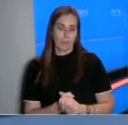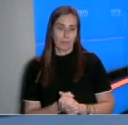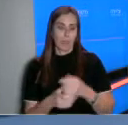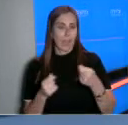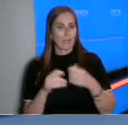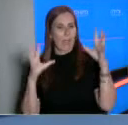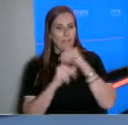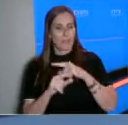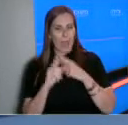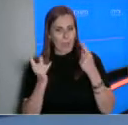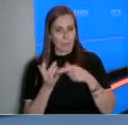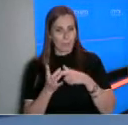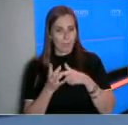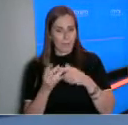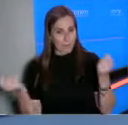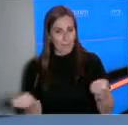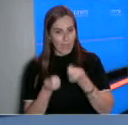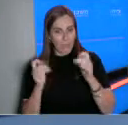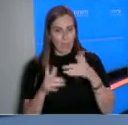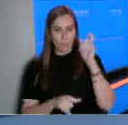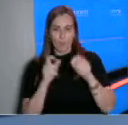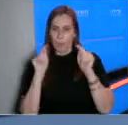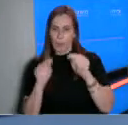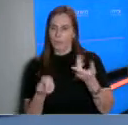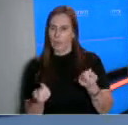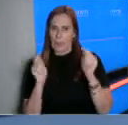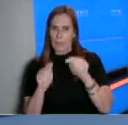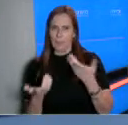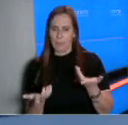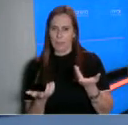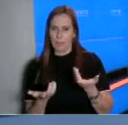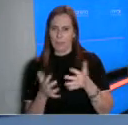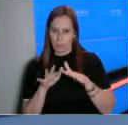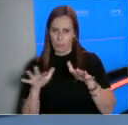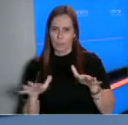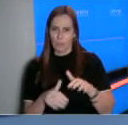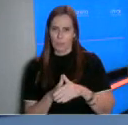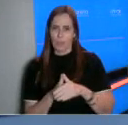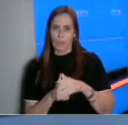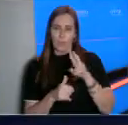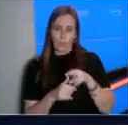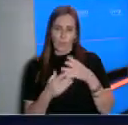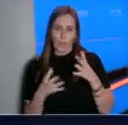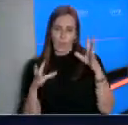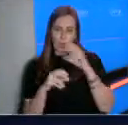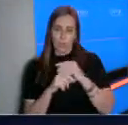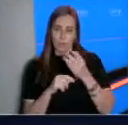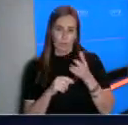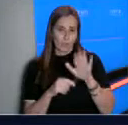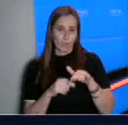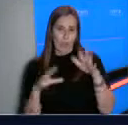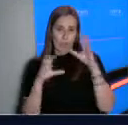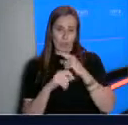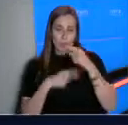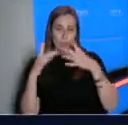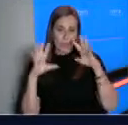ולגבי הערבים האחרים, זאת אומרת, אתם מפרסמים, ואיך אנשים באים, מגיעים, זה נהיה המוני, ו... כן. יש לנו הרבה קונספט, נגיד, יש ערב